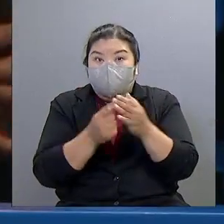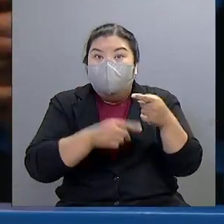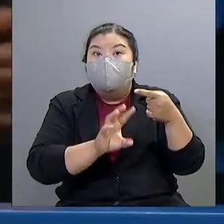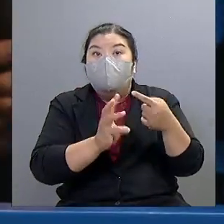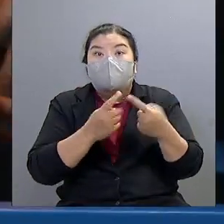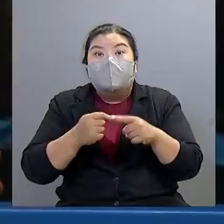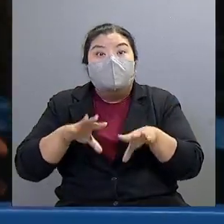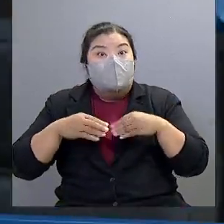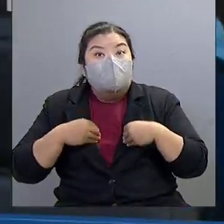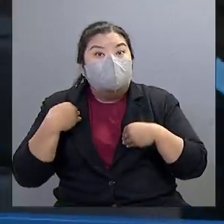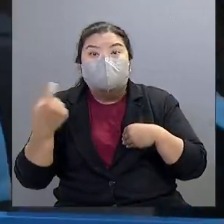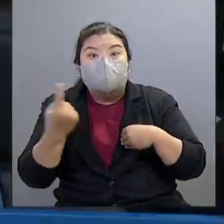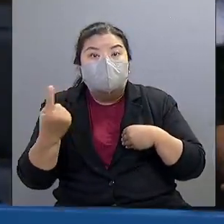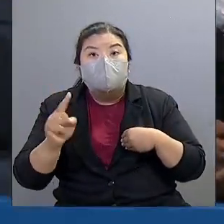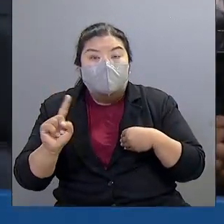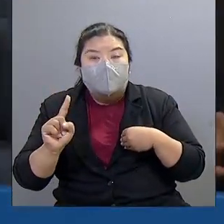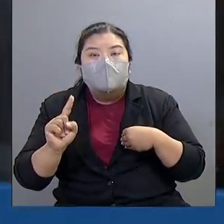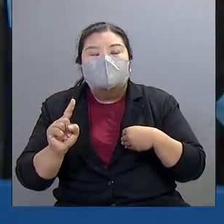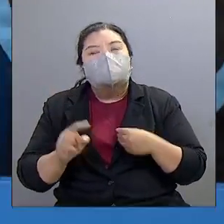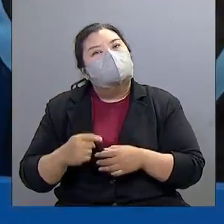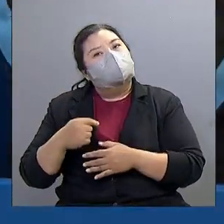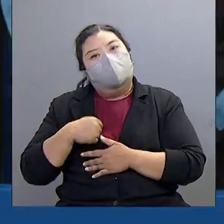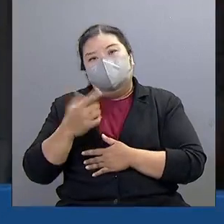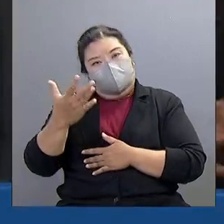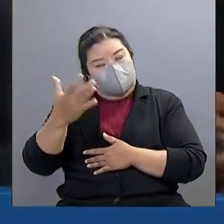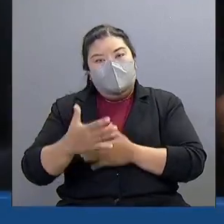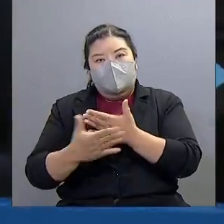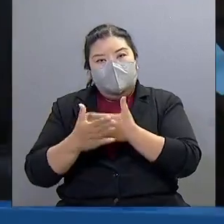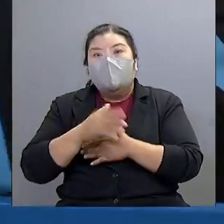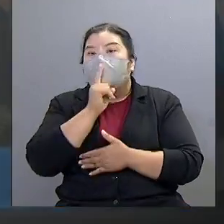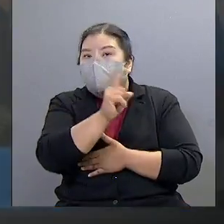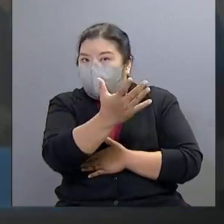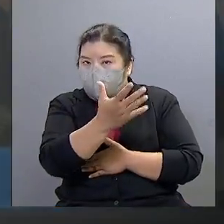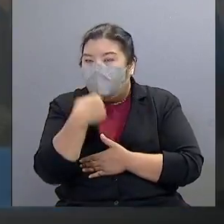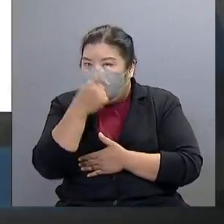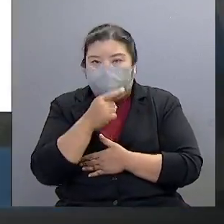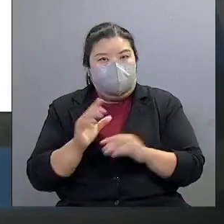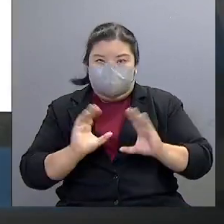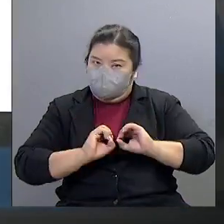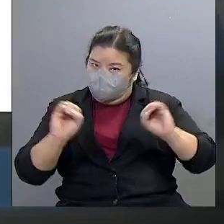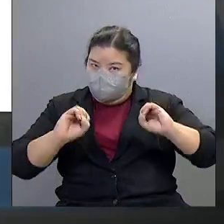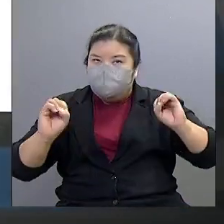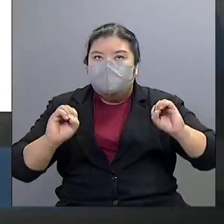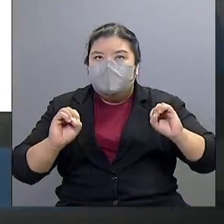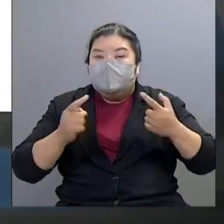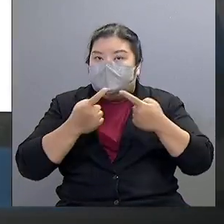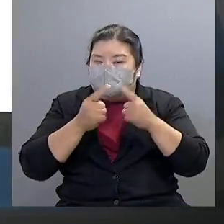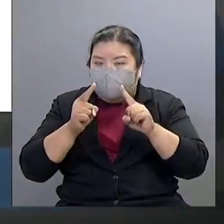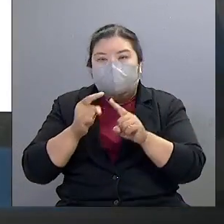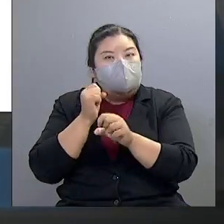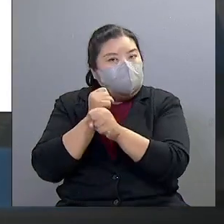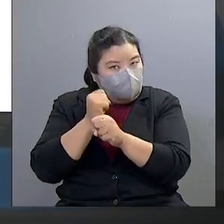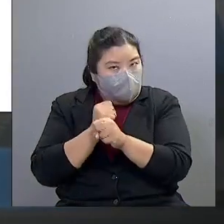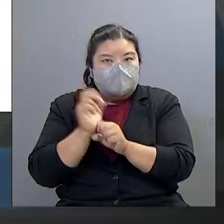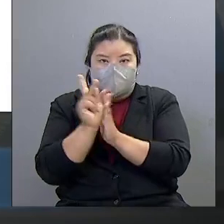อบแค่1ฉบับก่อนจะระบุว่าไม่เคยไปตำหนิใครหรือพรรคไหนรวมถึงหลักการร่างกฎหม